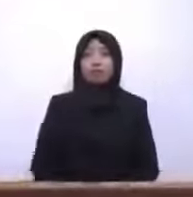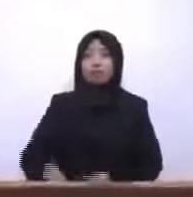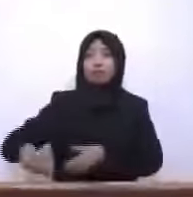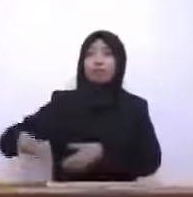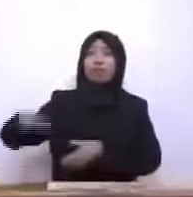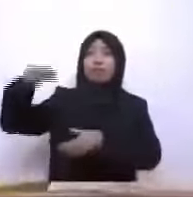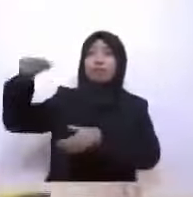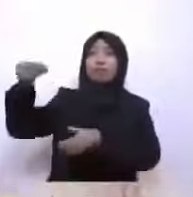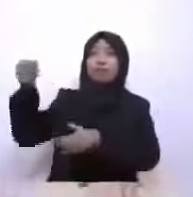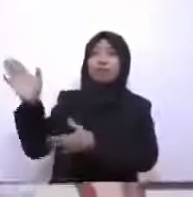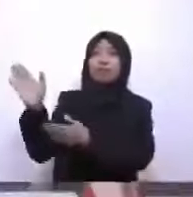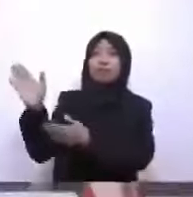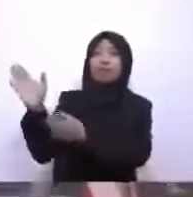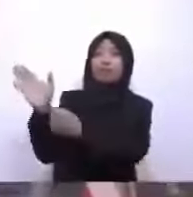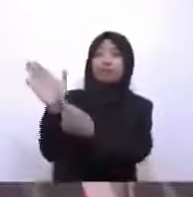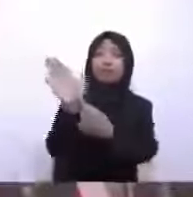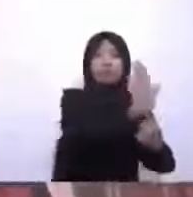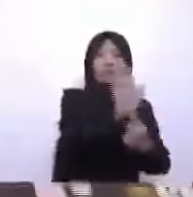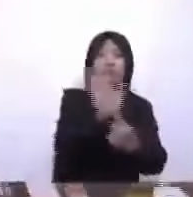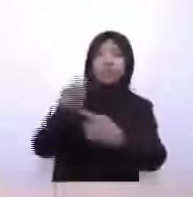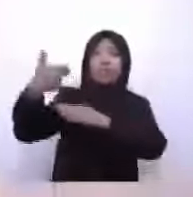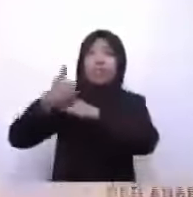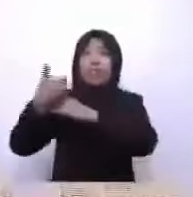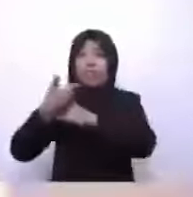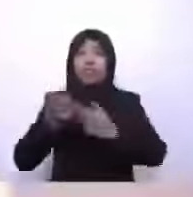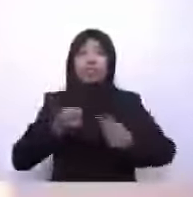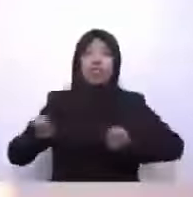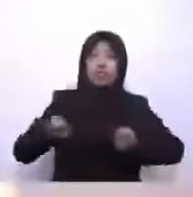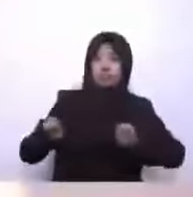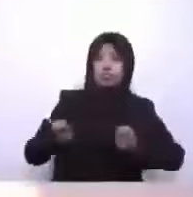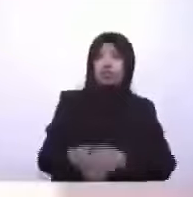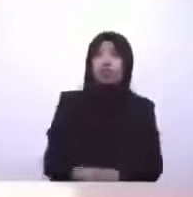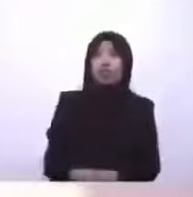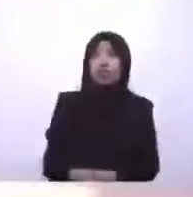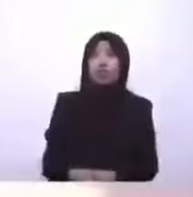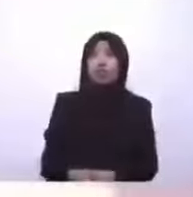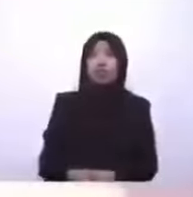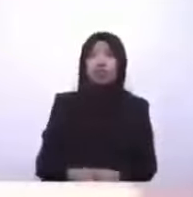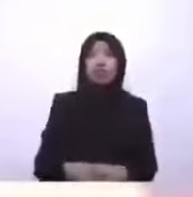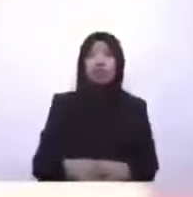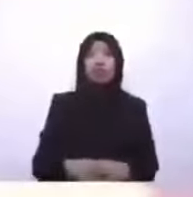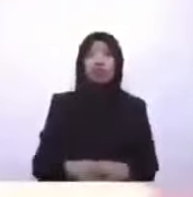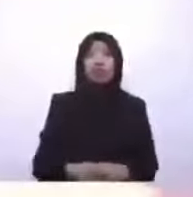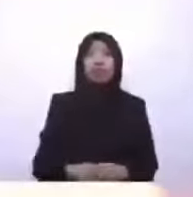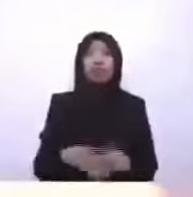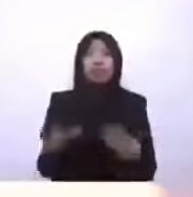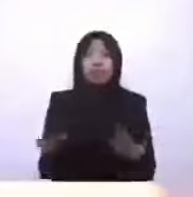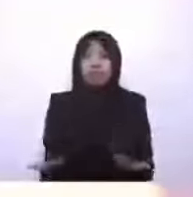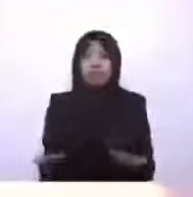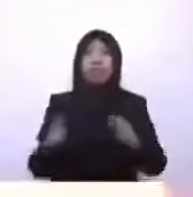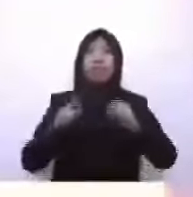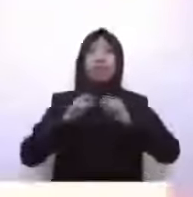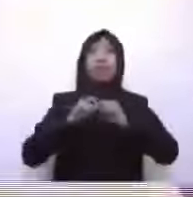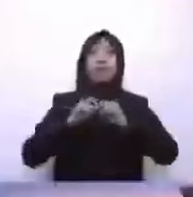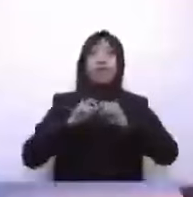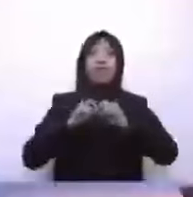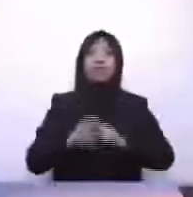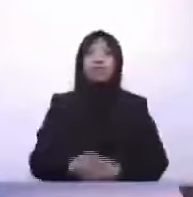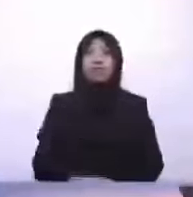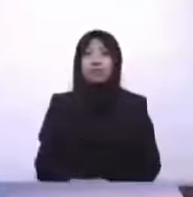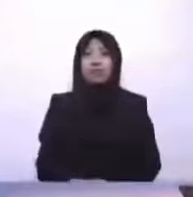diperlihatkan ke moderator dan juga ke kamera agar hadirin dan pemirsa bisa melihat. Hurufnya adalah B. Huruf